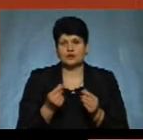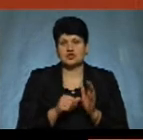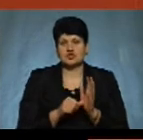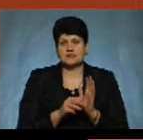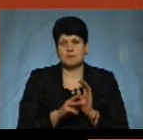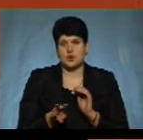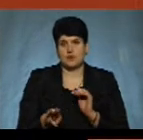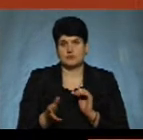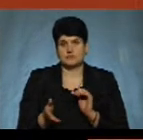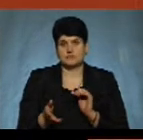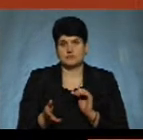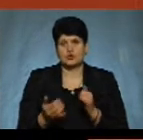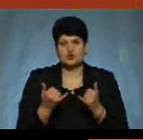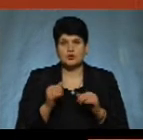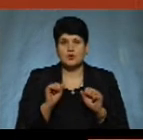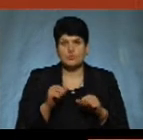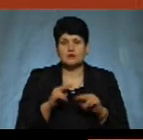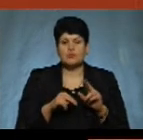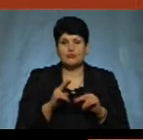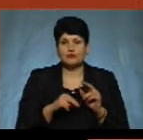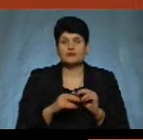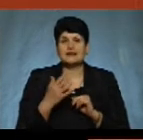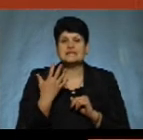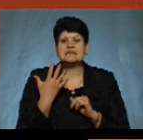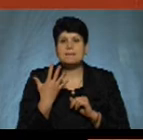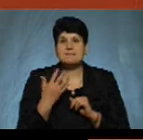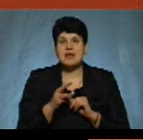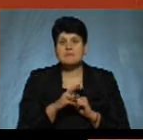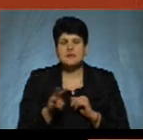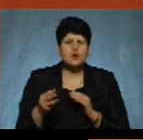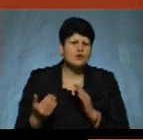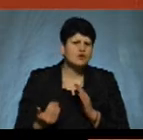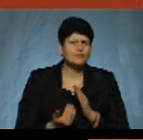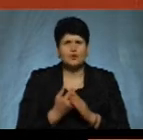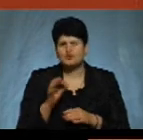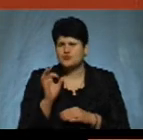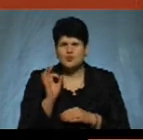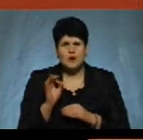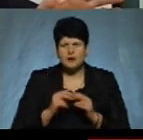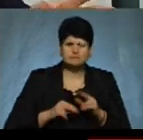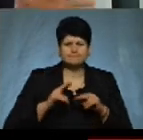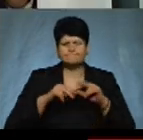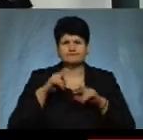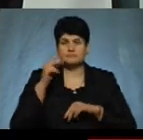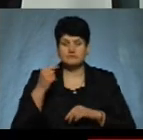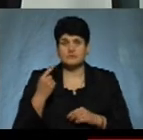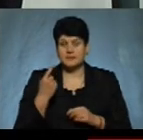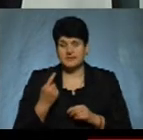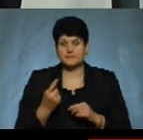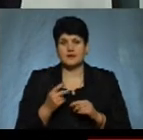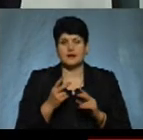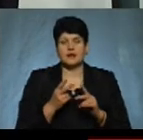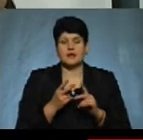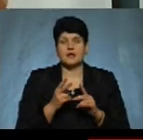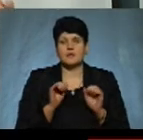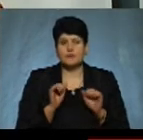мільйонів. Ну, сьогодні можна побудувати за 5 мільйонів нову, взагалі, просто з нуля амбулаторію. Це раз. І можна її